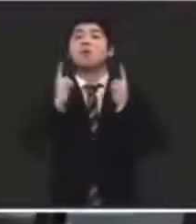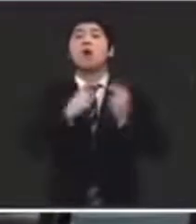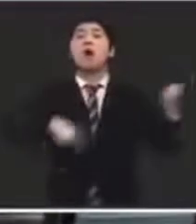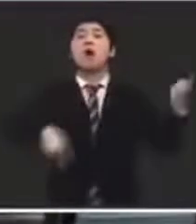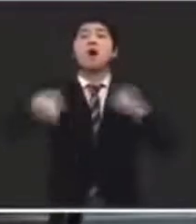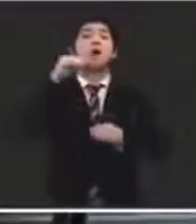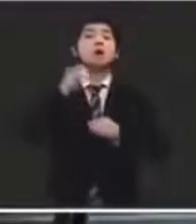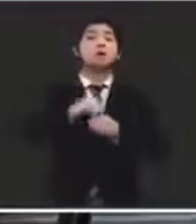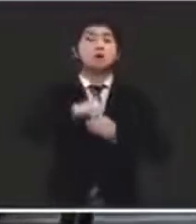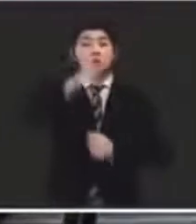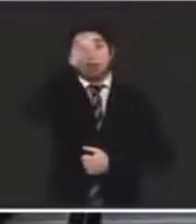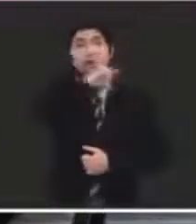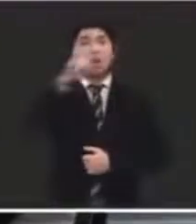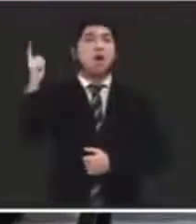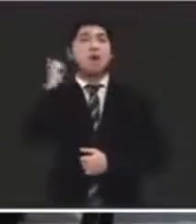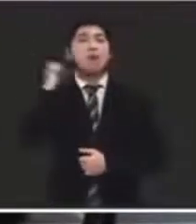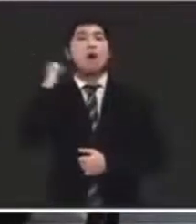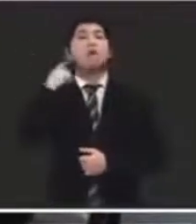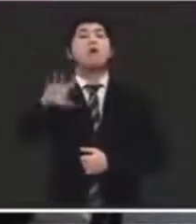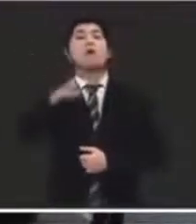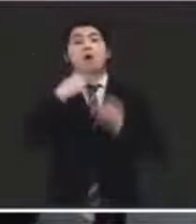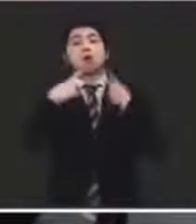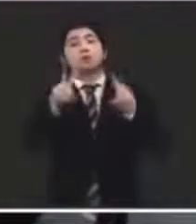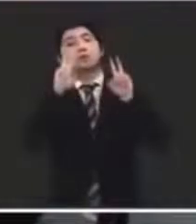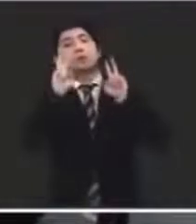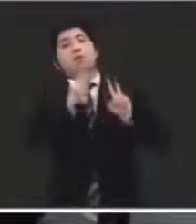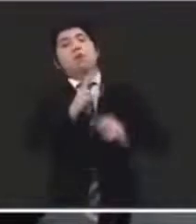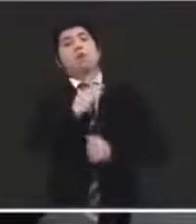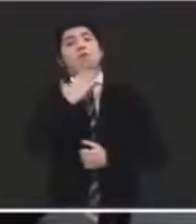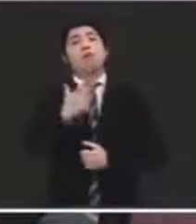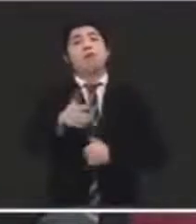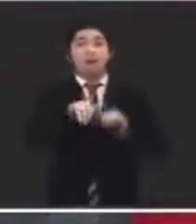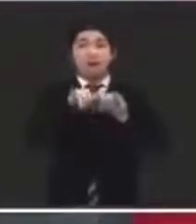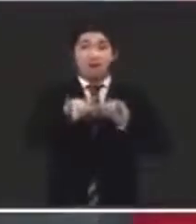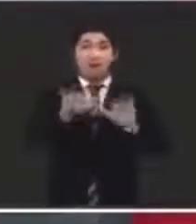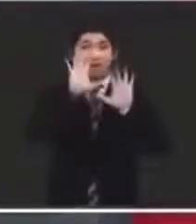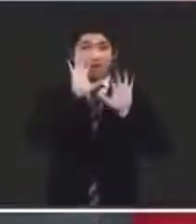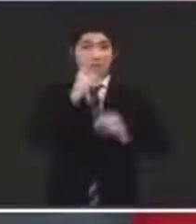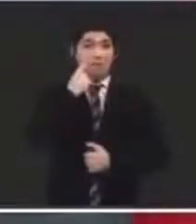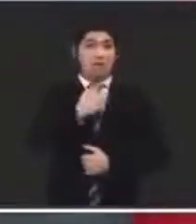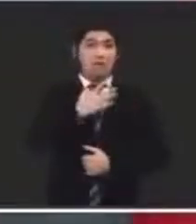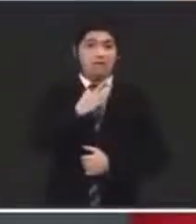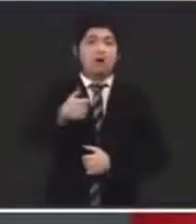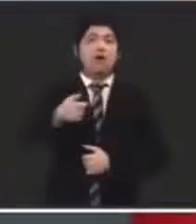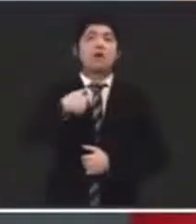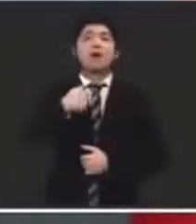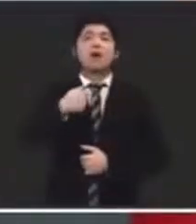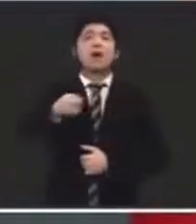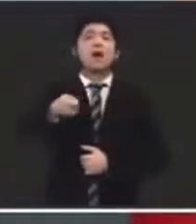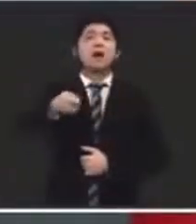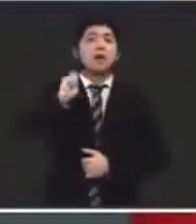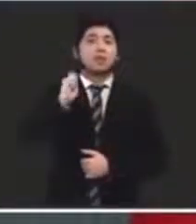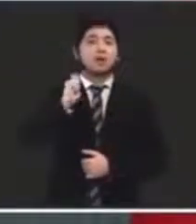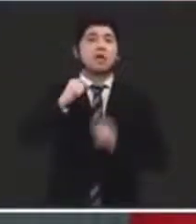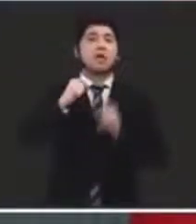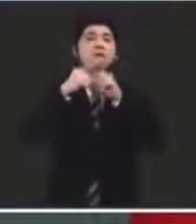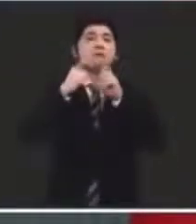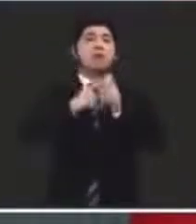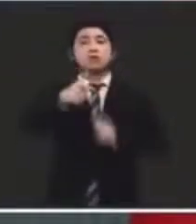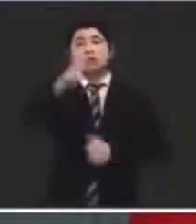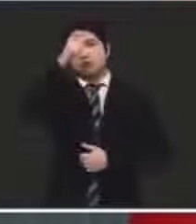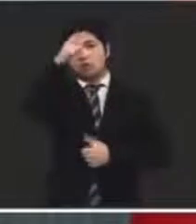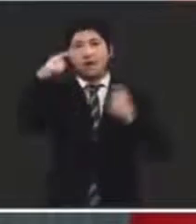Türkiye'den de haberleri olmadığı açıktır aynı şekilde kredi ve burs konusunda da Türkiye